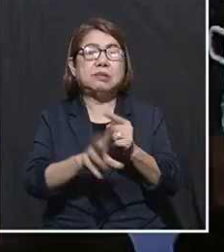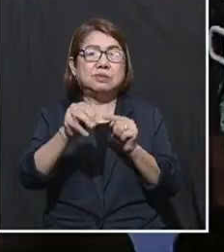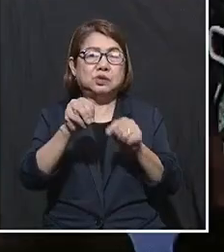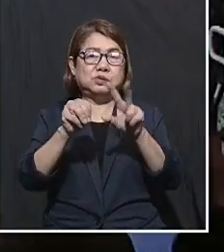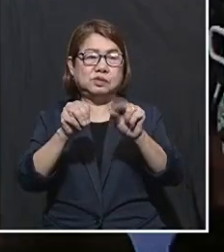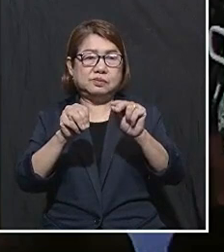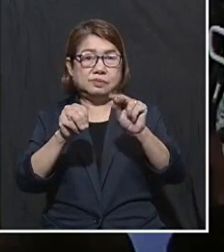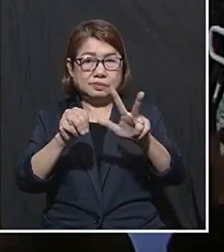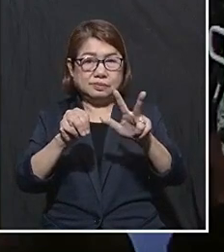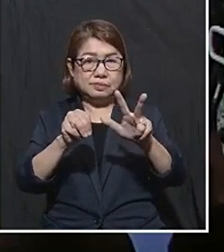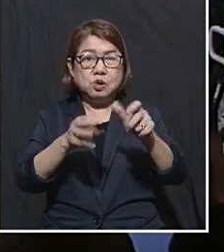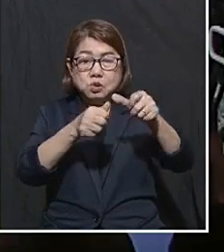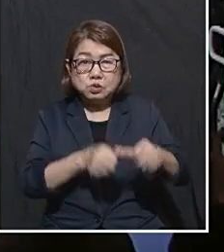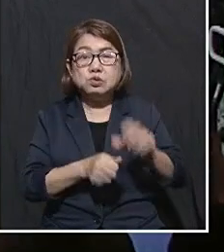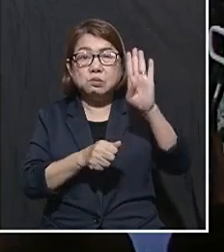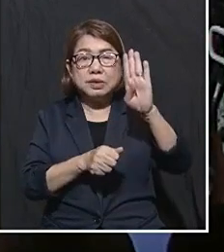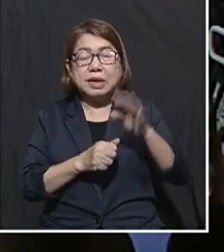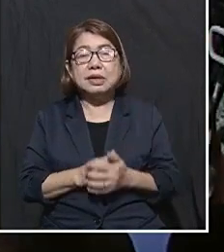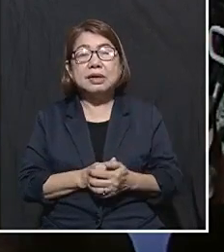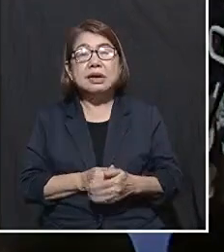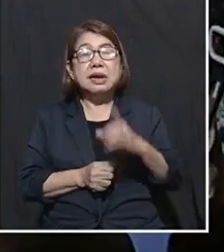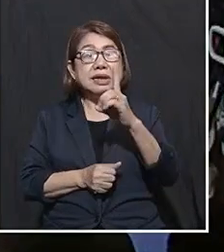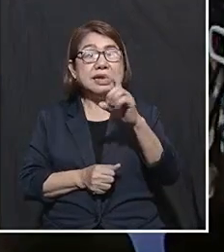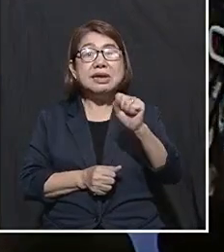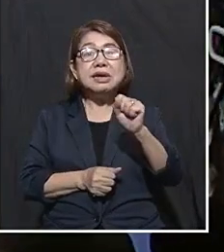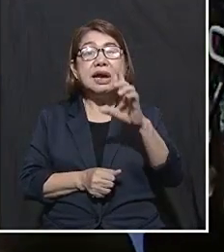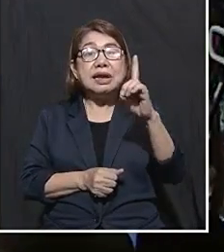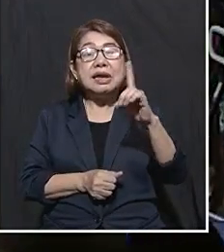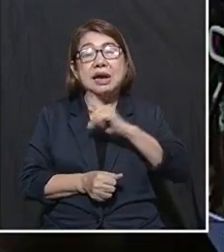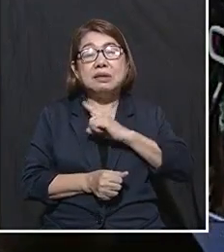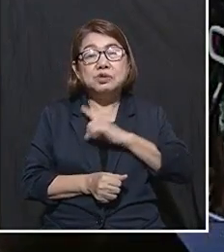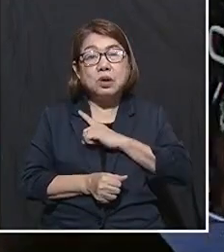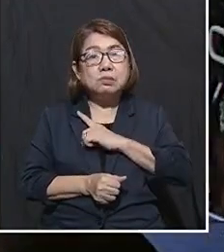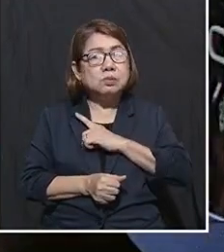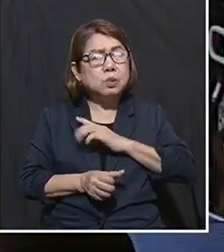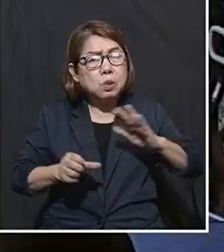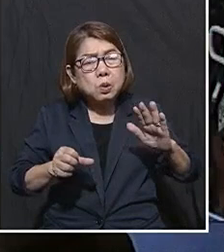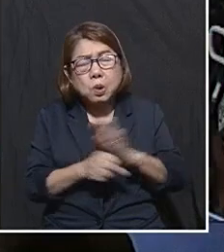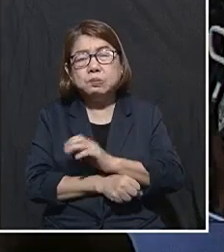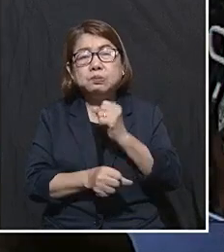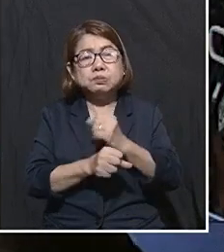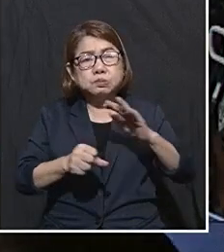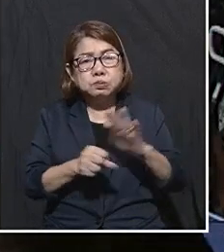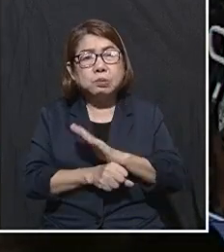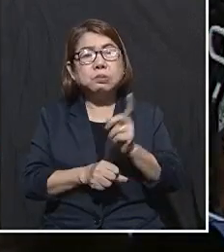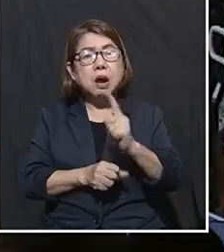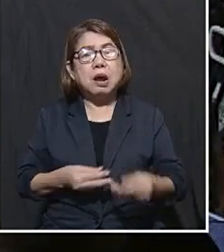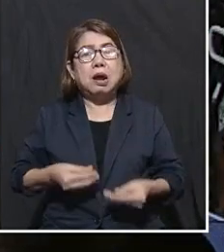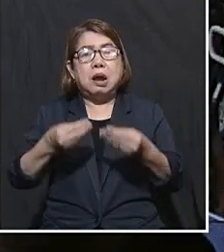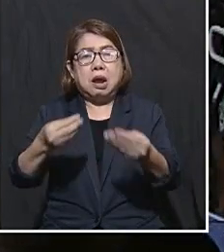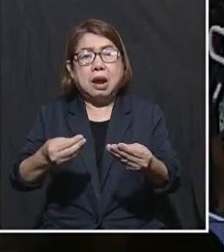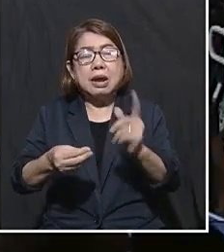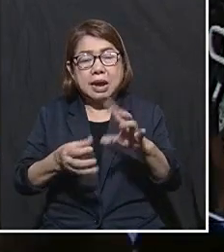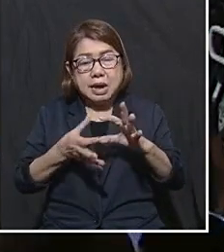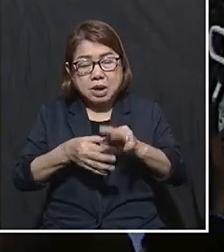า33ในบริษัทหน่วยงานนี้จะทำหน้าที่ทุกเรื่องไม่ว่าจะเป็นเรื่องของสร้างเสริมศักย